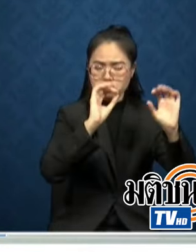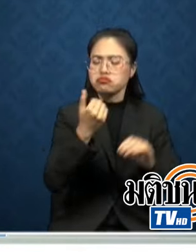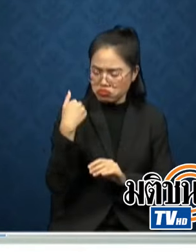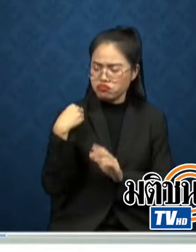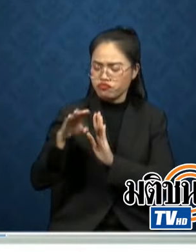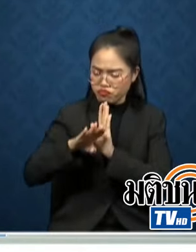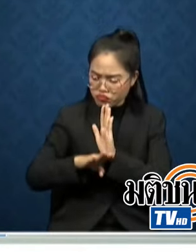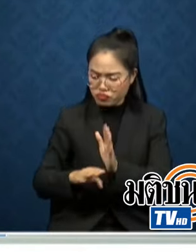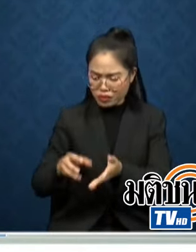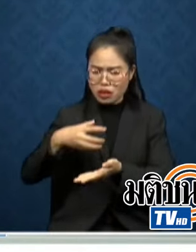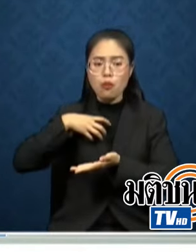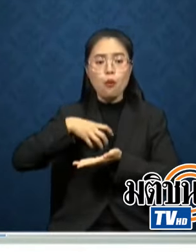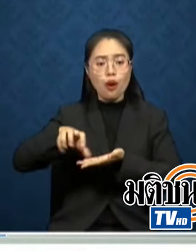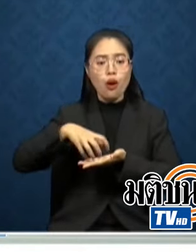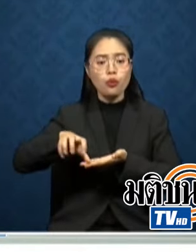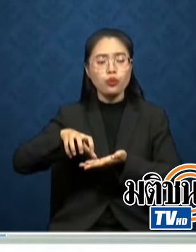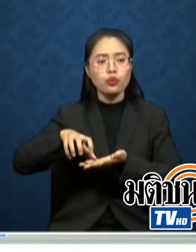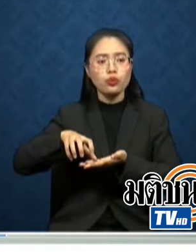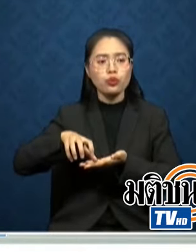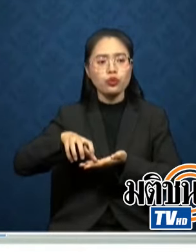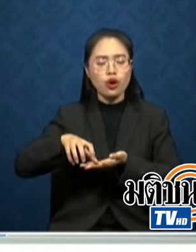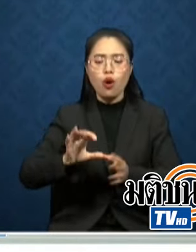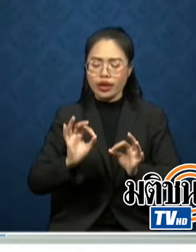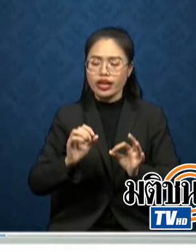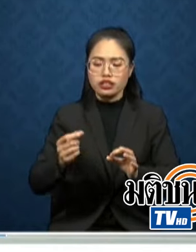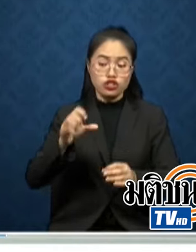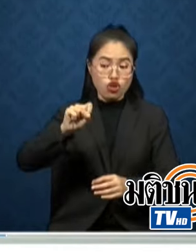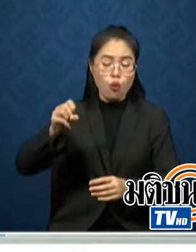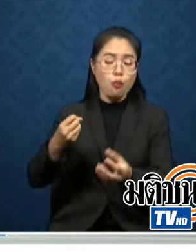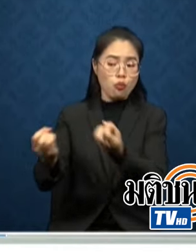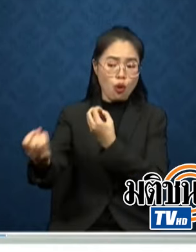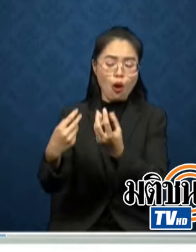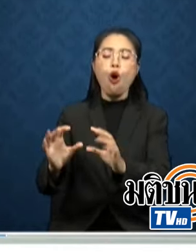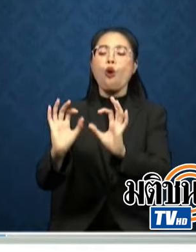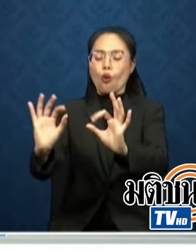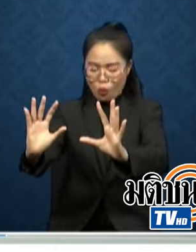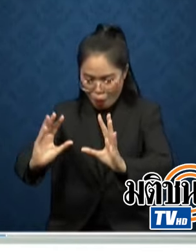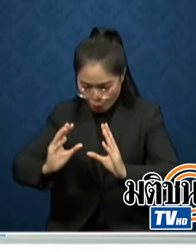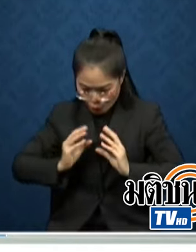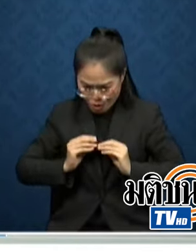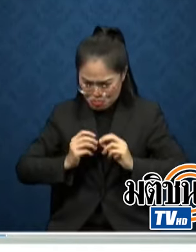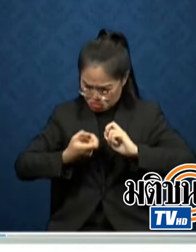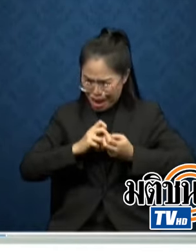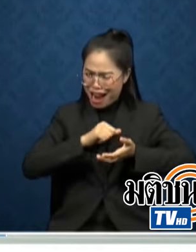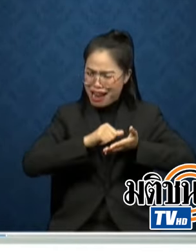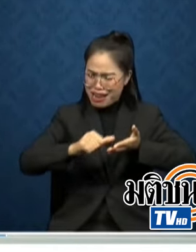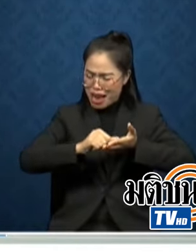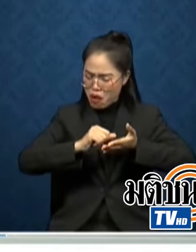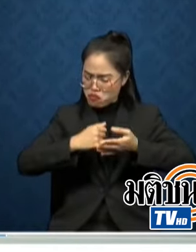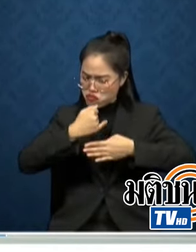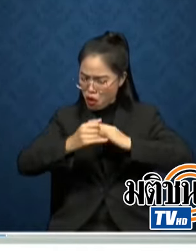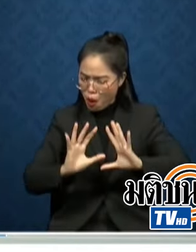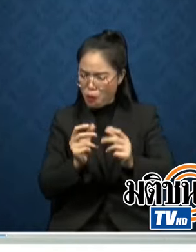ครับเราเอ็มไฮครับผมรับฟังครับเราก็เห็นด้วยครับว่าปัญหายังไม่ได้ถูกแก้ไปอย่างบูรณาการ